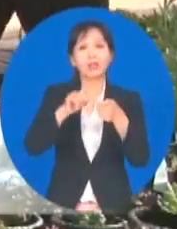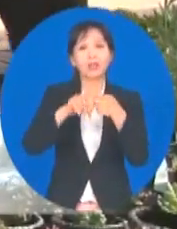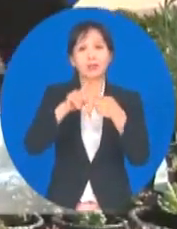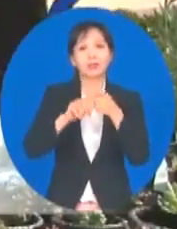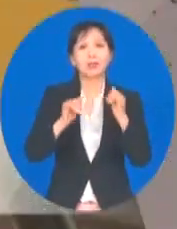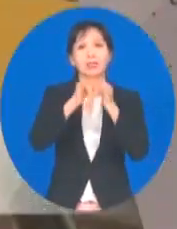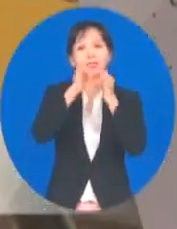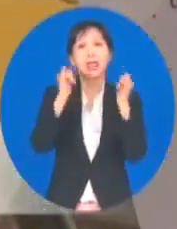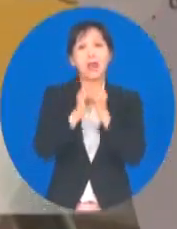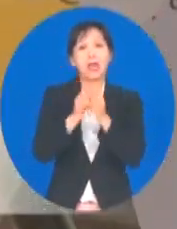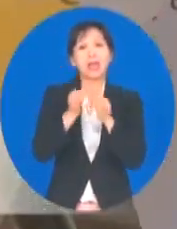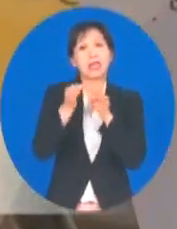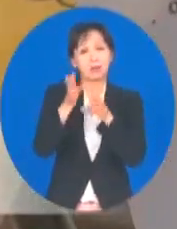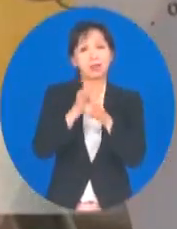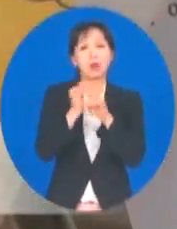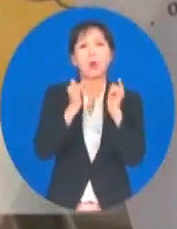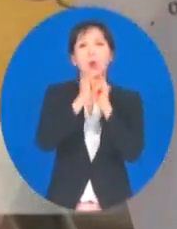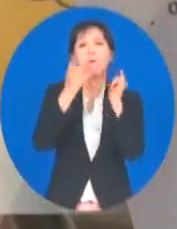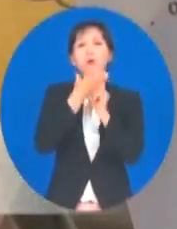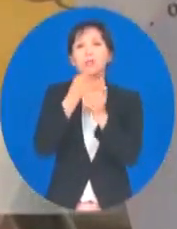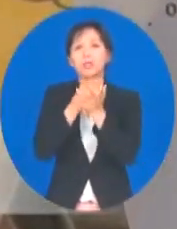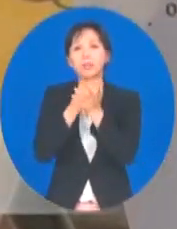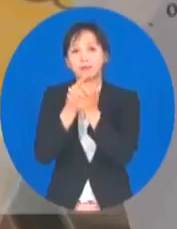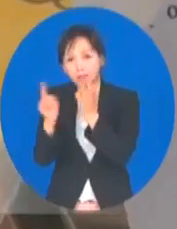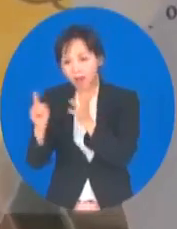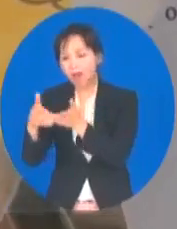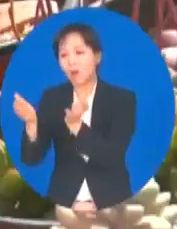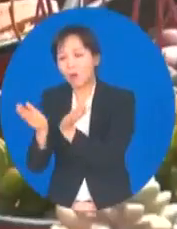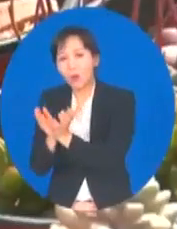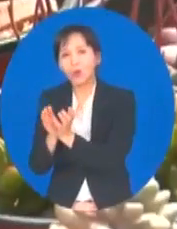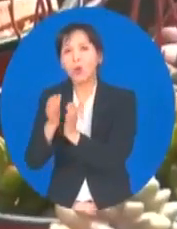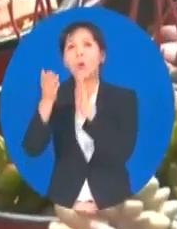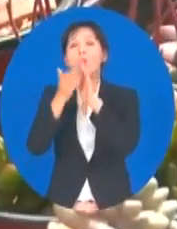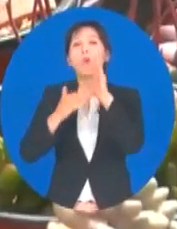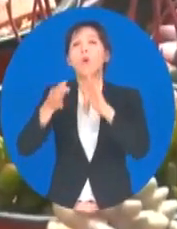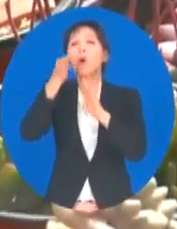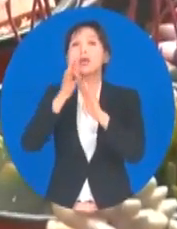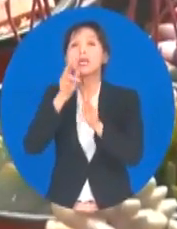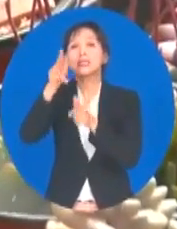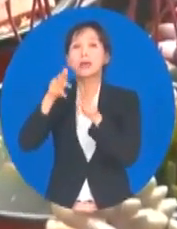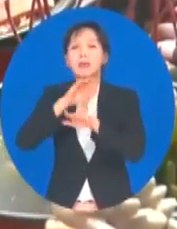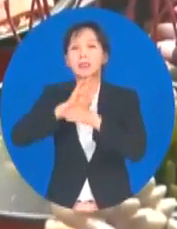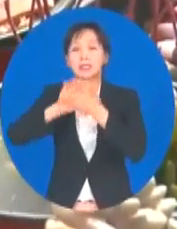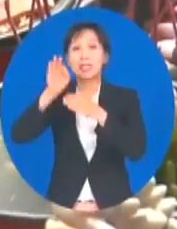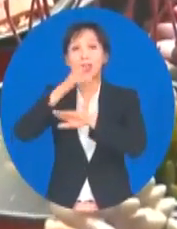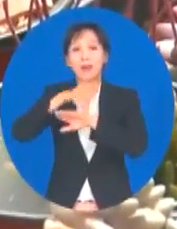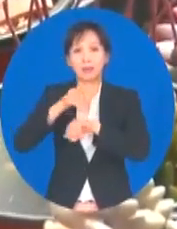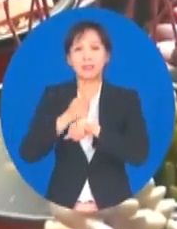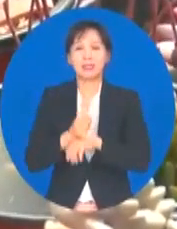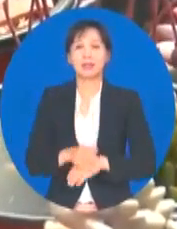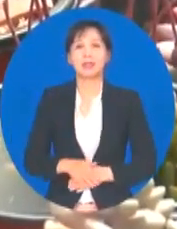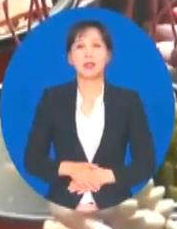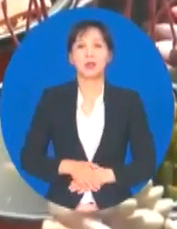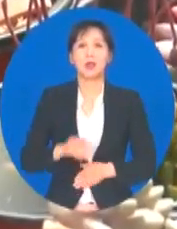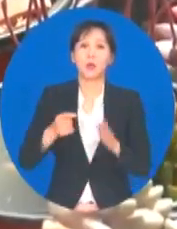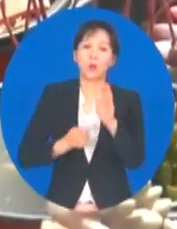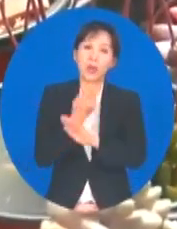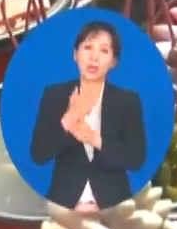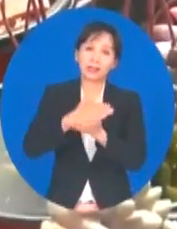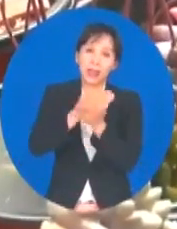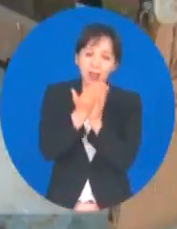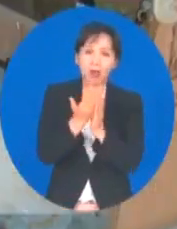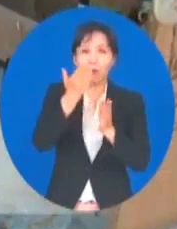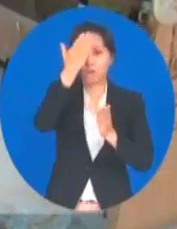10%는 자율적 기부를 통해 복지 사각지대의 저소득층을 돕는 공익적 사업에 쓰일 예정입니다. 이